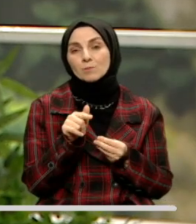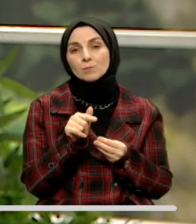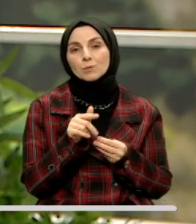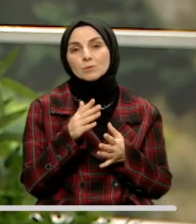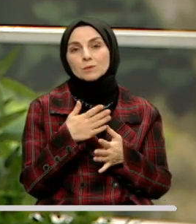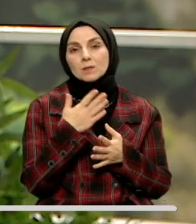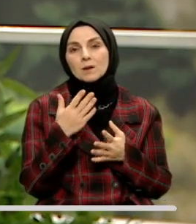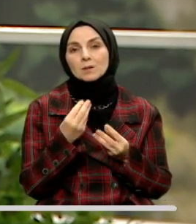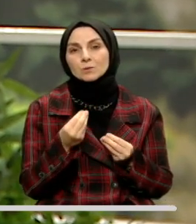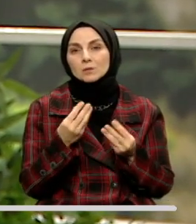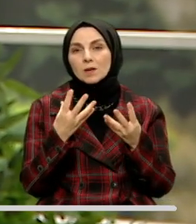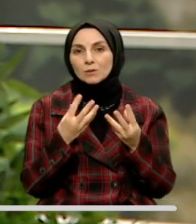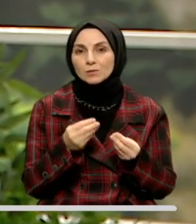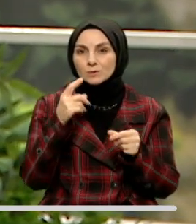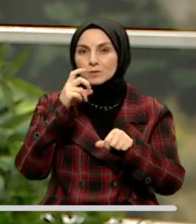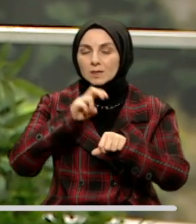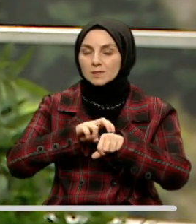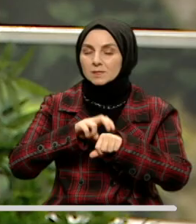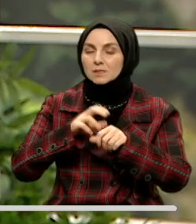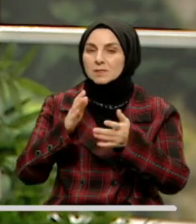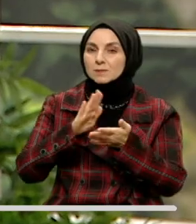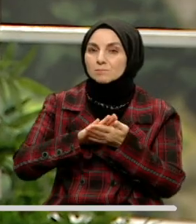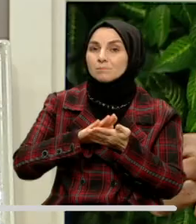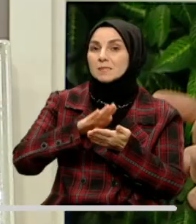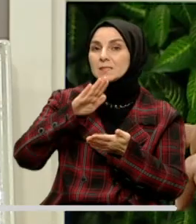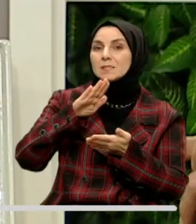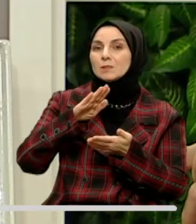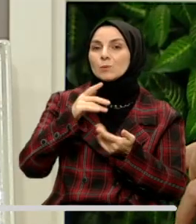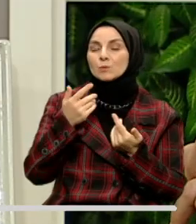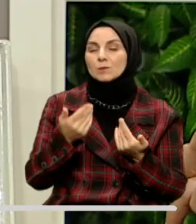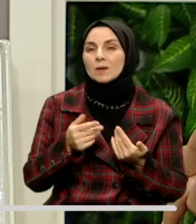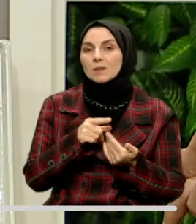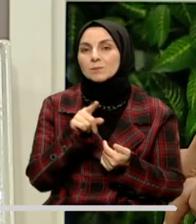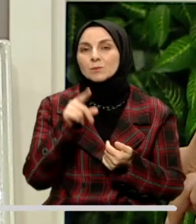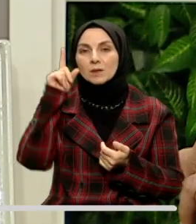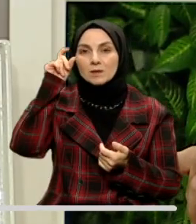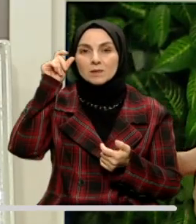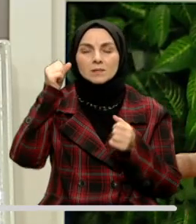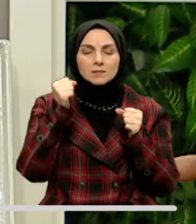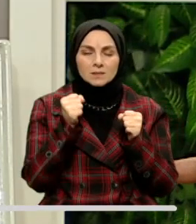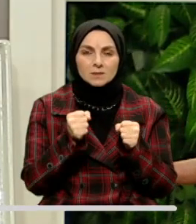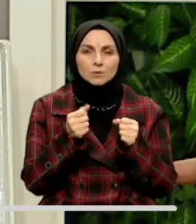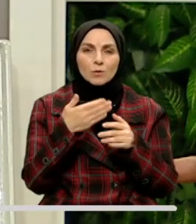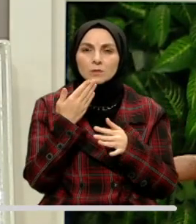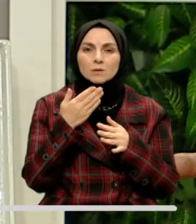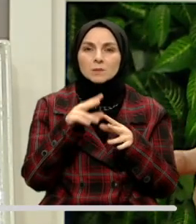daha kıymetli. Anıları biriktiriyoruz aslında. Ya. Ufacık şeyler bile akıllarında nasıl kalıyor? Örneğin oturup bir çocukla şöyle bir tırtılık